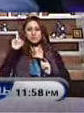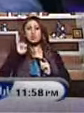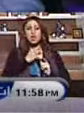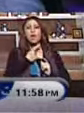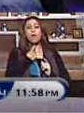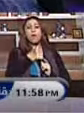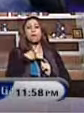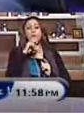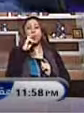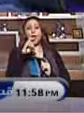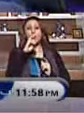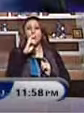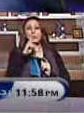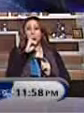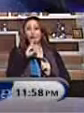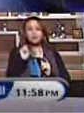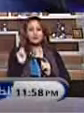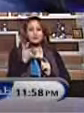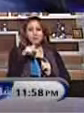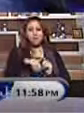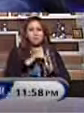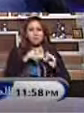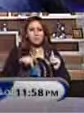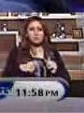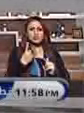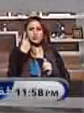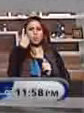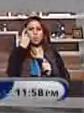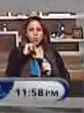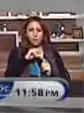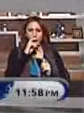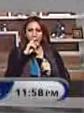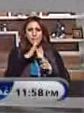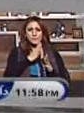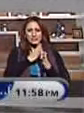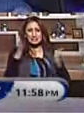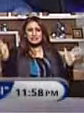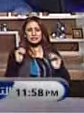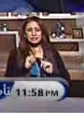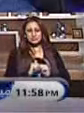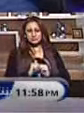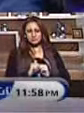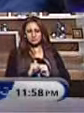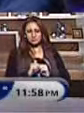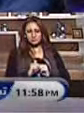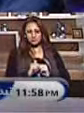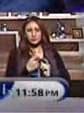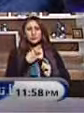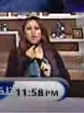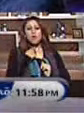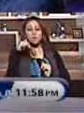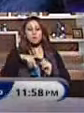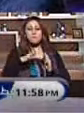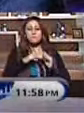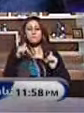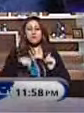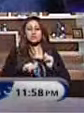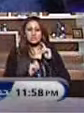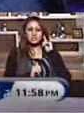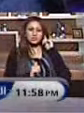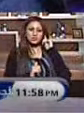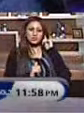حتى الاداء نفسه وانت رجل اعلامي وفهم اكثر ب الايقاع السريع الايقاع السريع لان يبدو